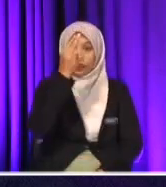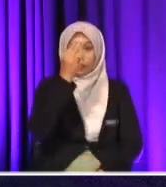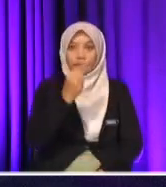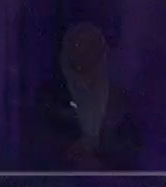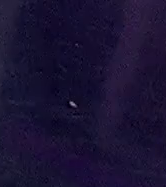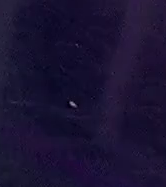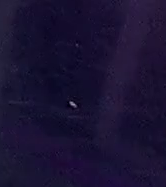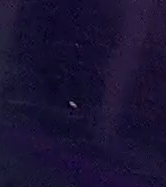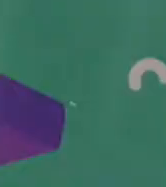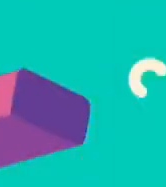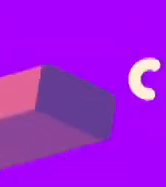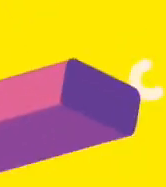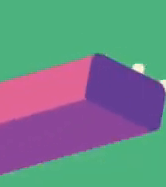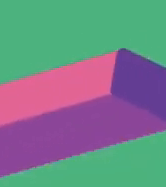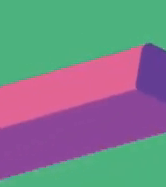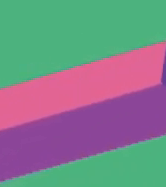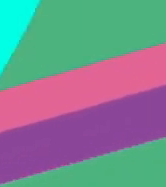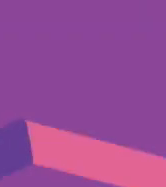KPM.